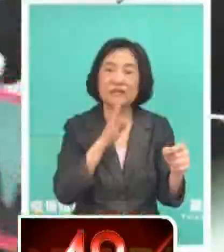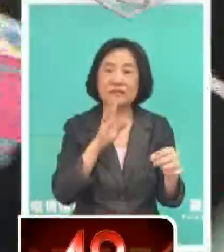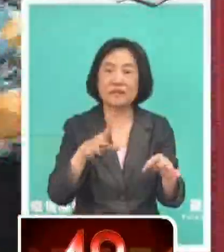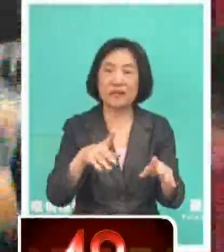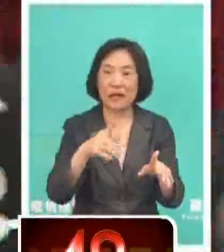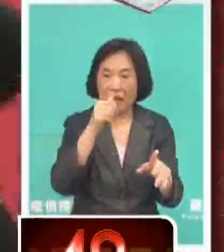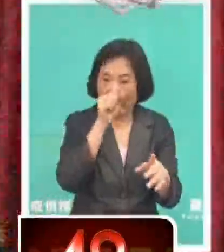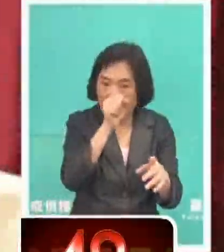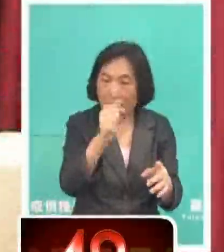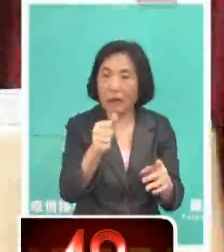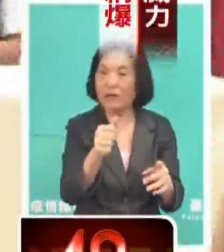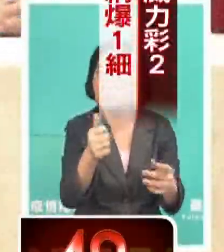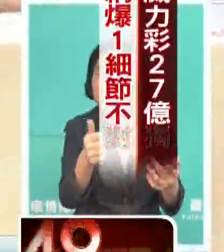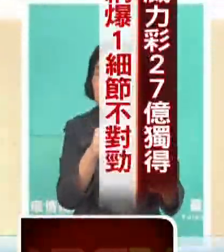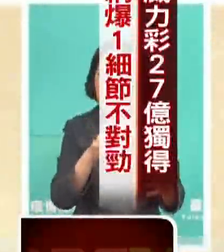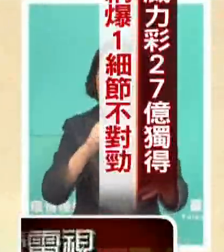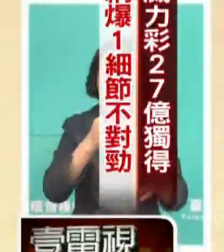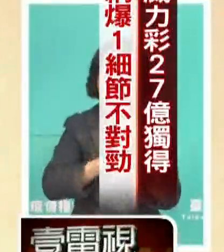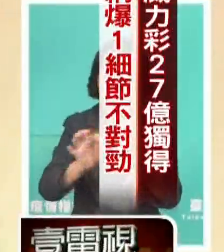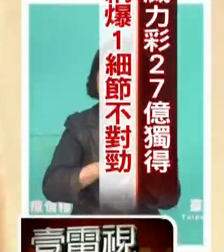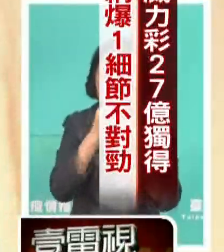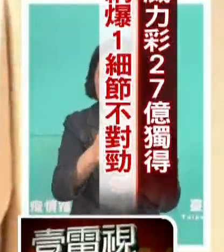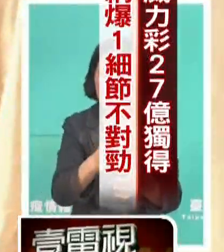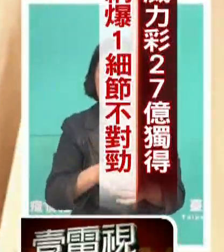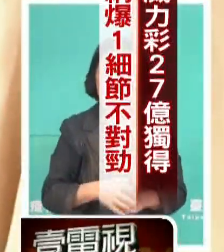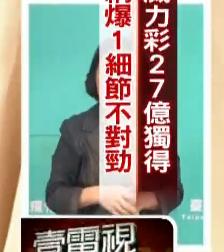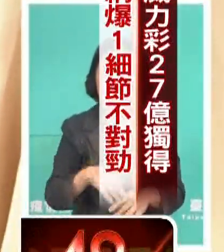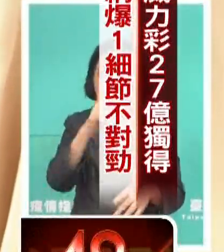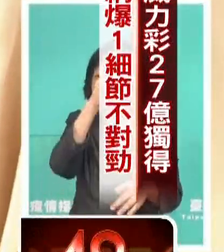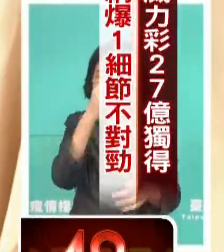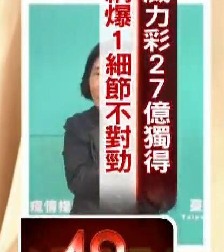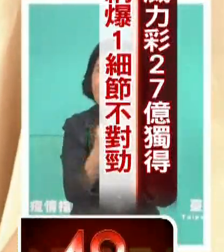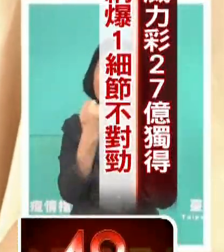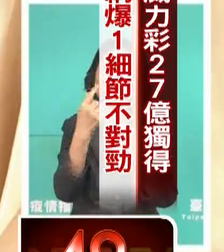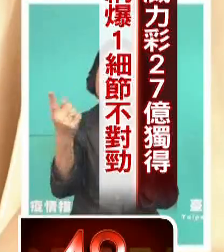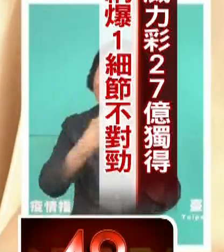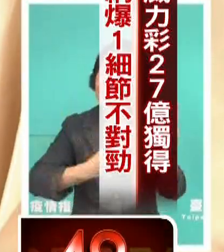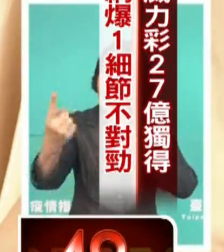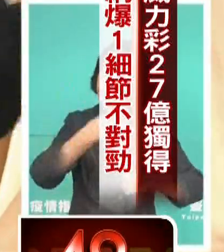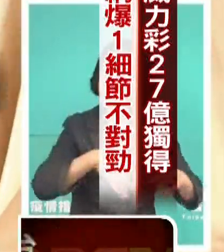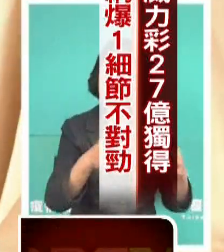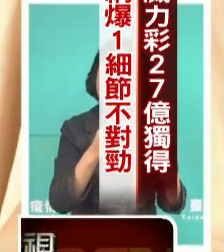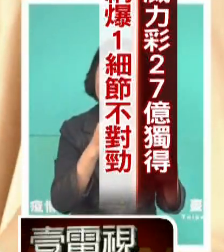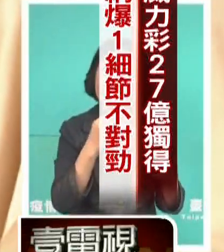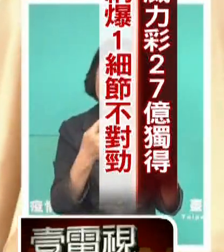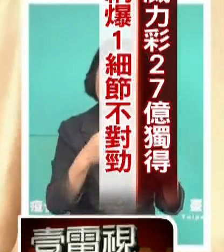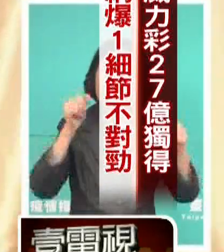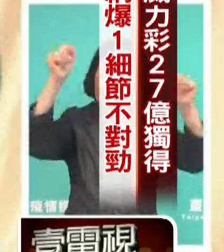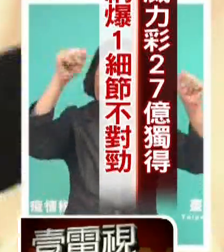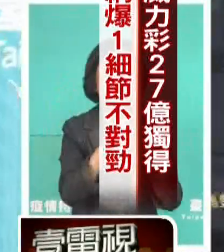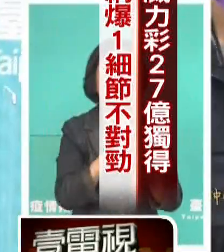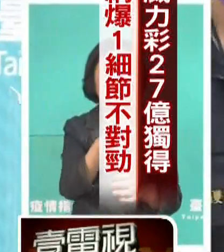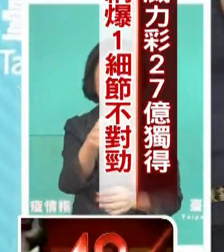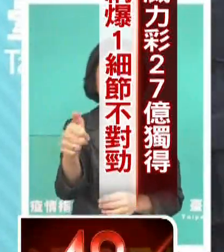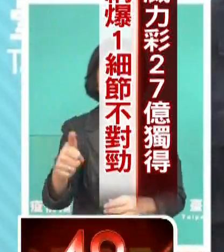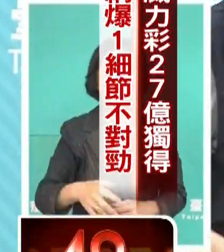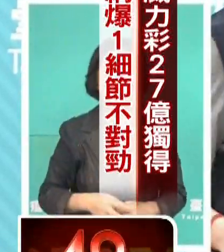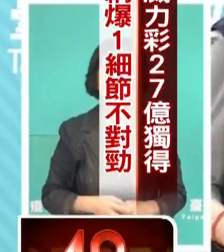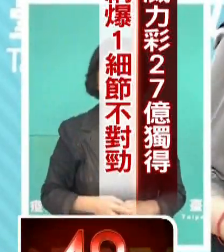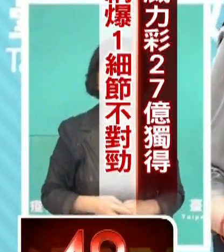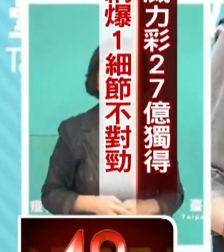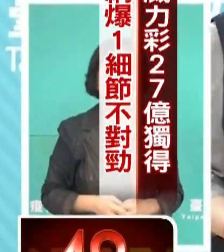容易了。 疫情重创民生经济，纾困振兴是必解课题，但是才刚轰完加码通膨就推出熊好券，究竟